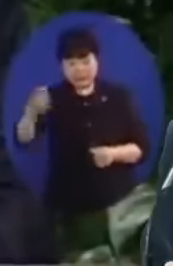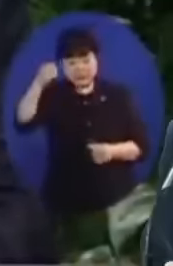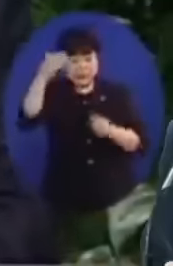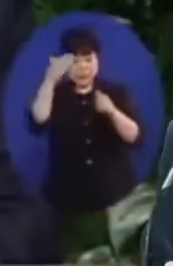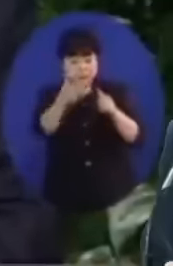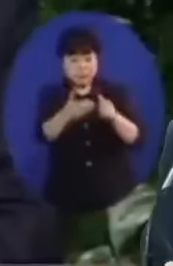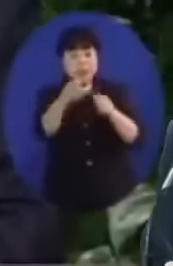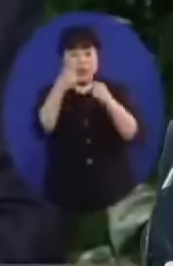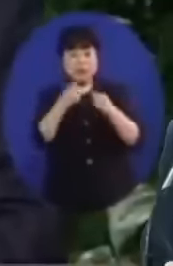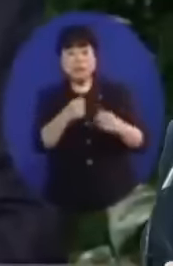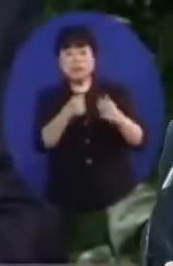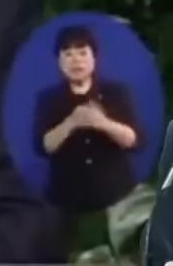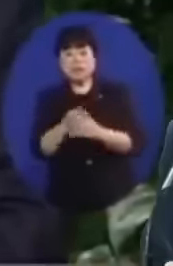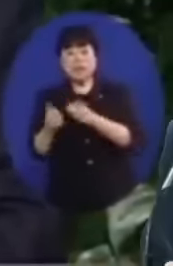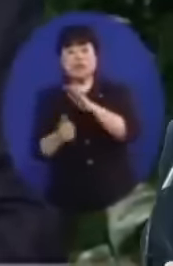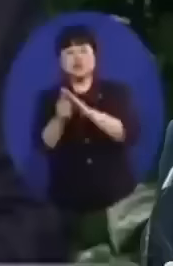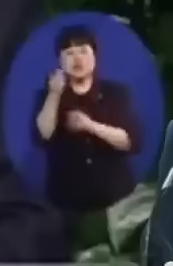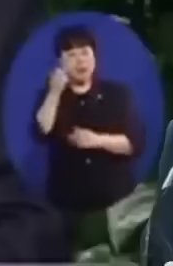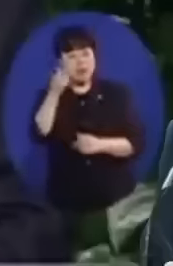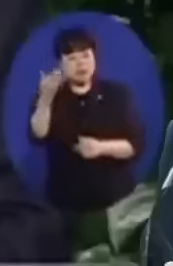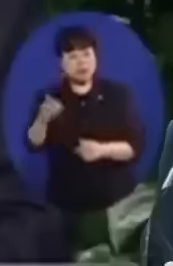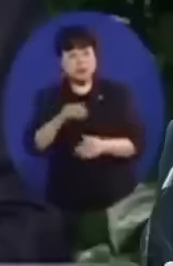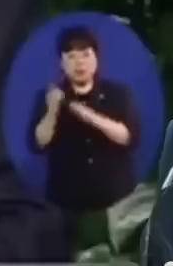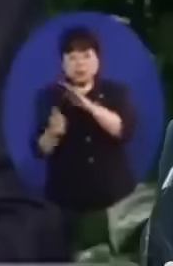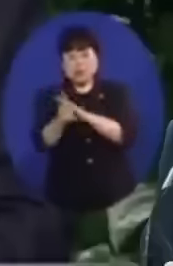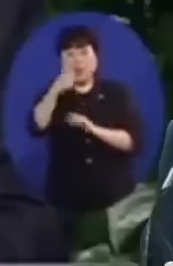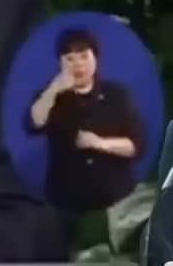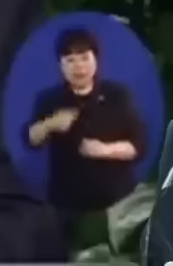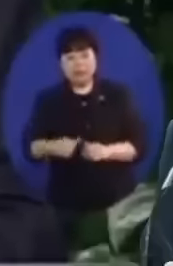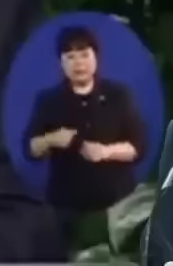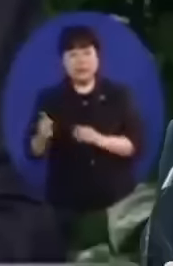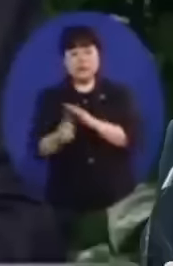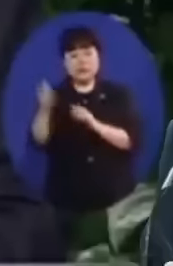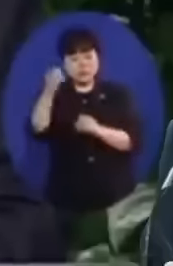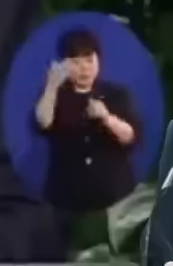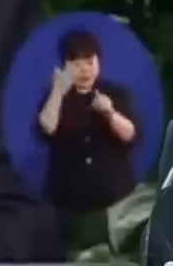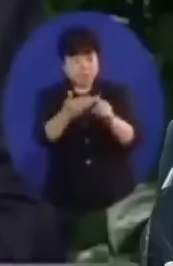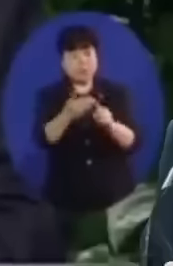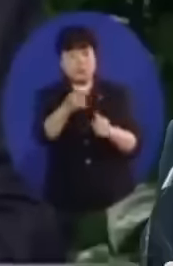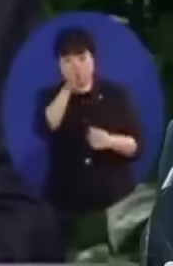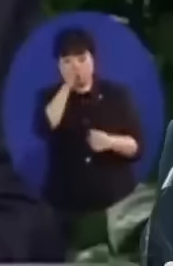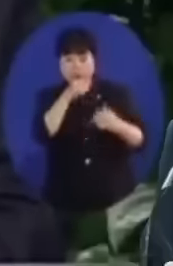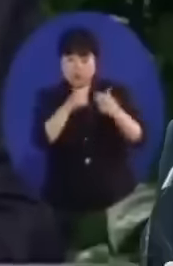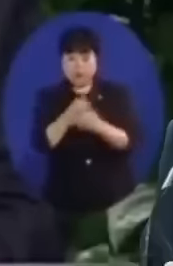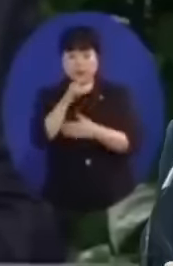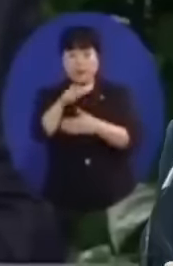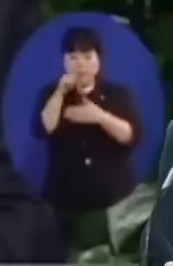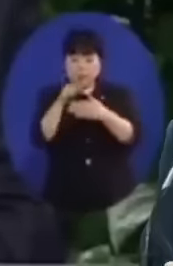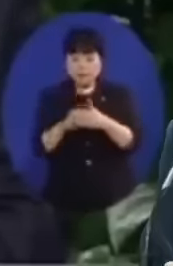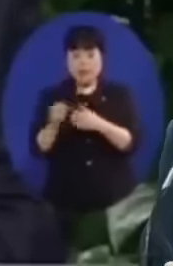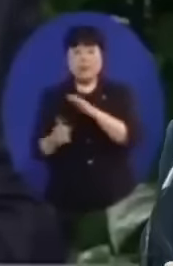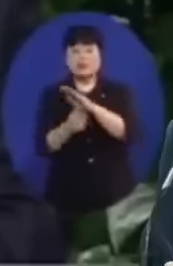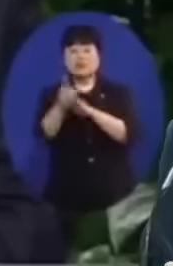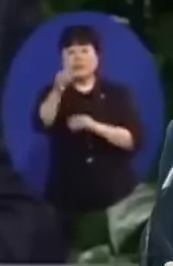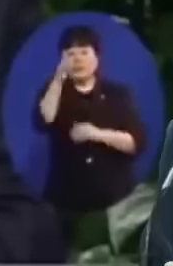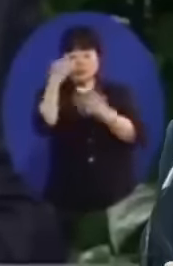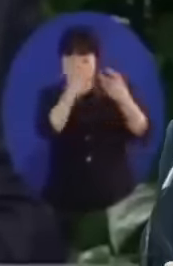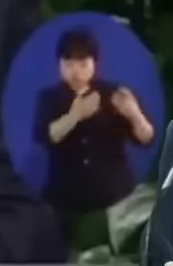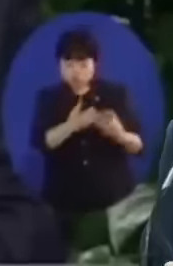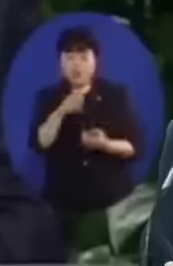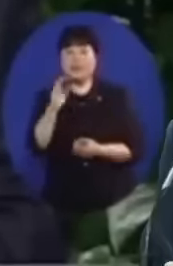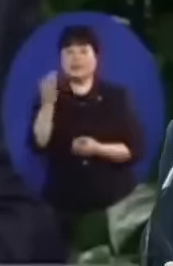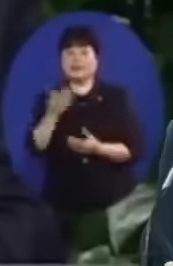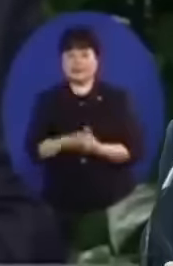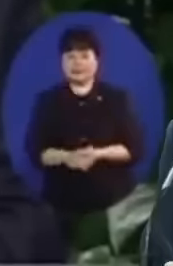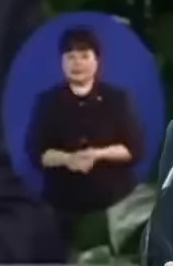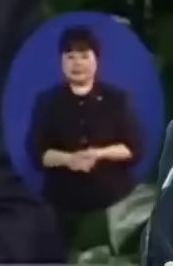성령이 계시며 소망의 아버지, 소망의 아들, 소망의 성령이 계시기 때문에 우리의 마음속에 소망이 충만해야 될